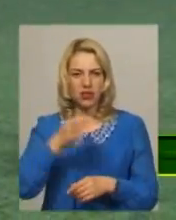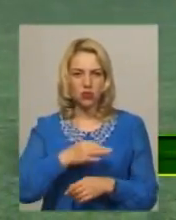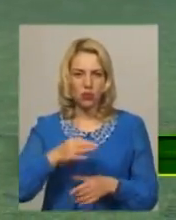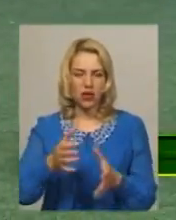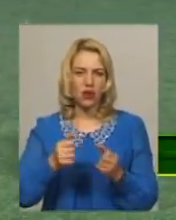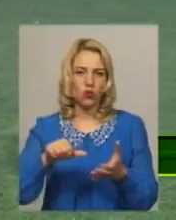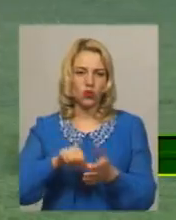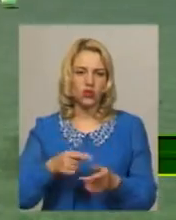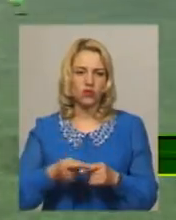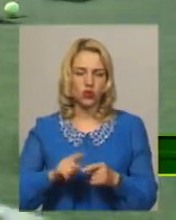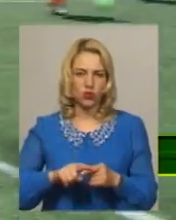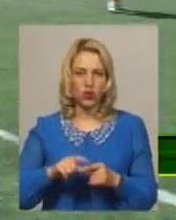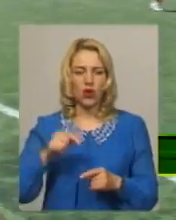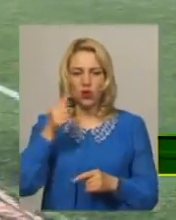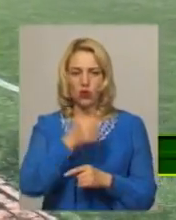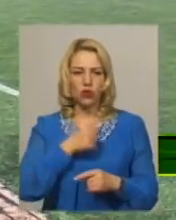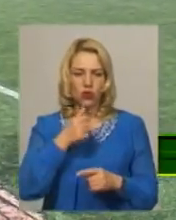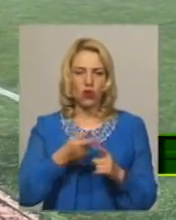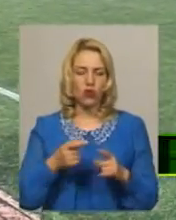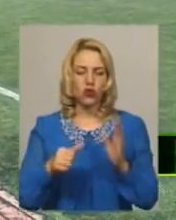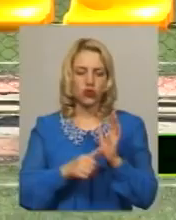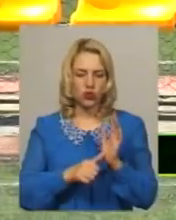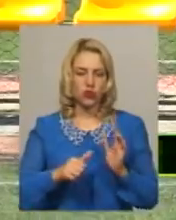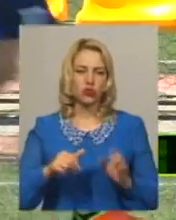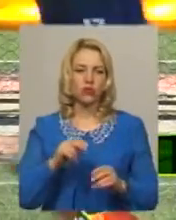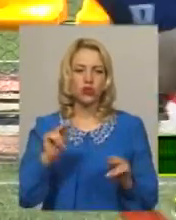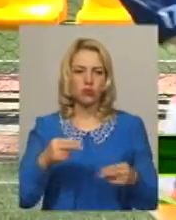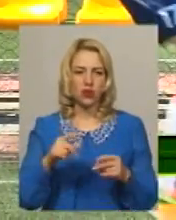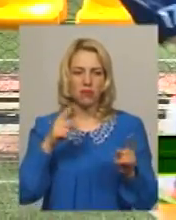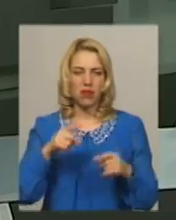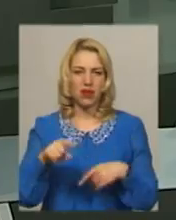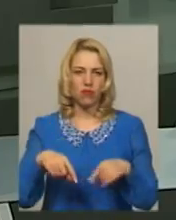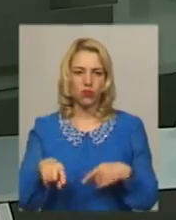бере участь цього року у 6-му чемпіонаті преміум-ліги з міні-футболу.